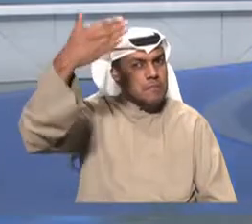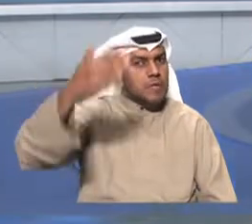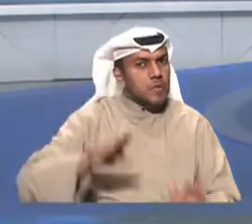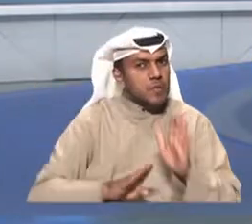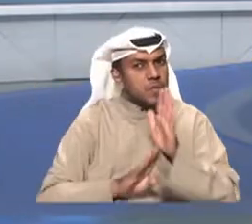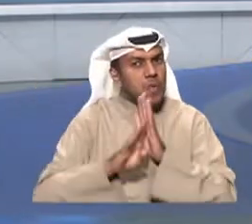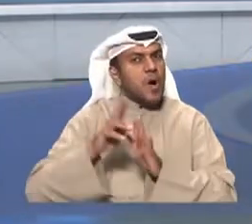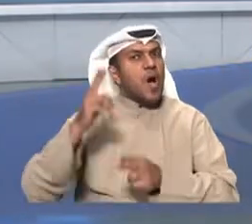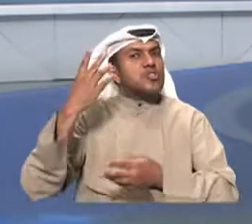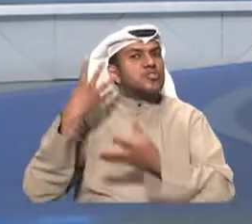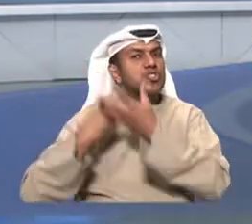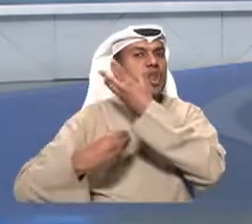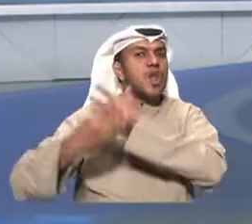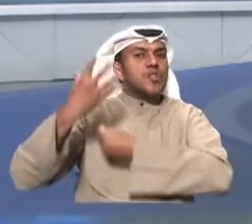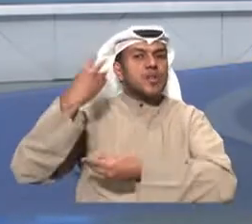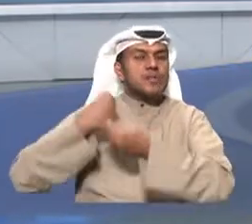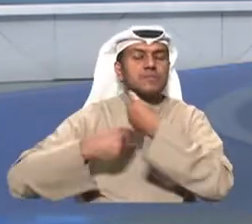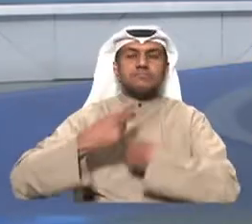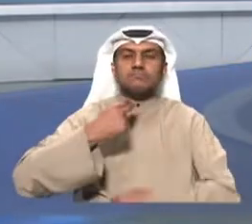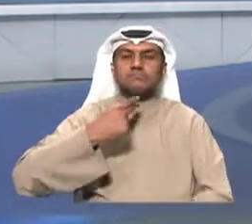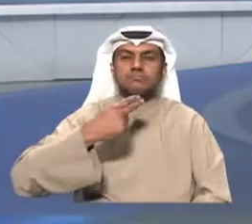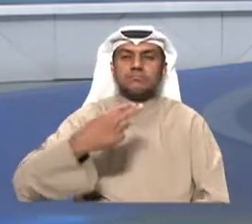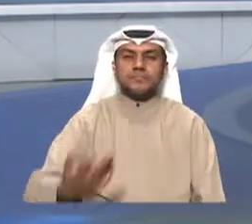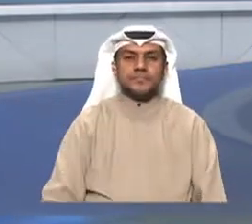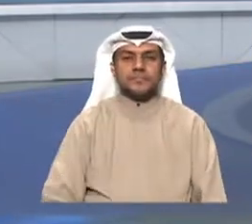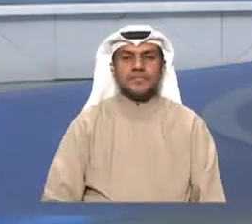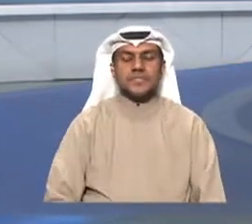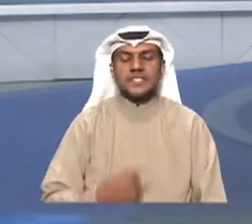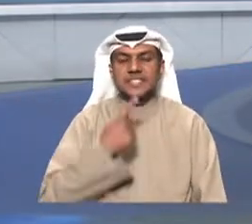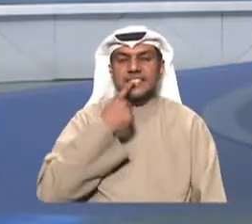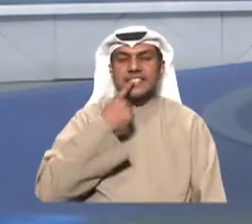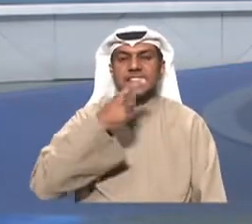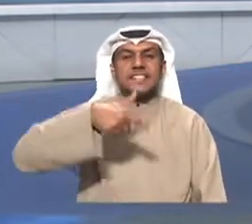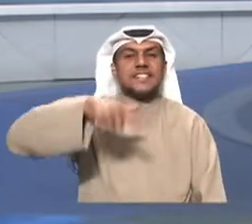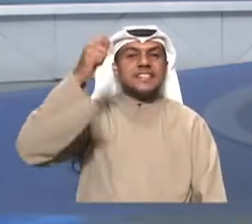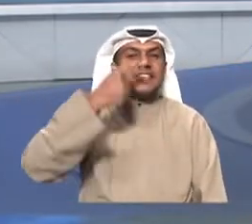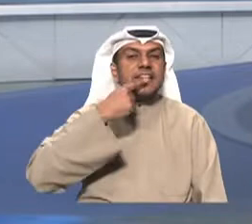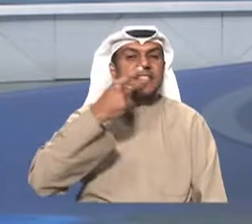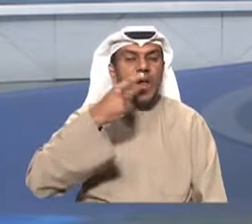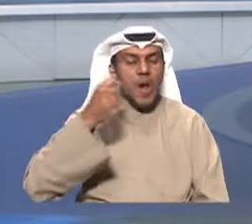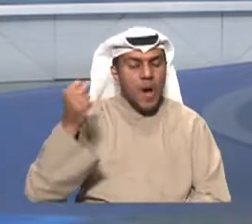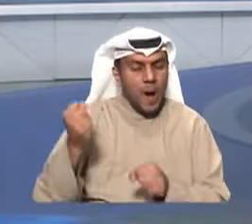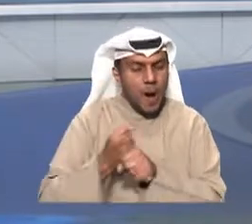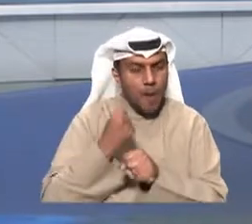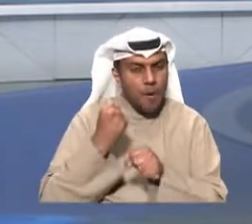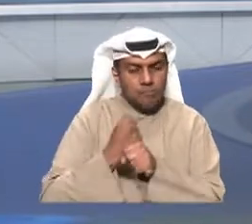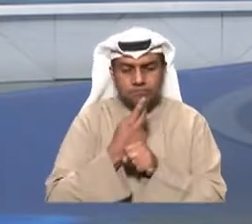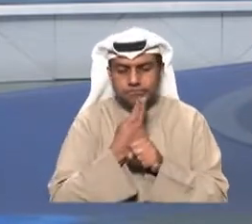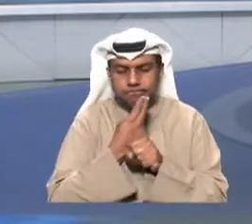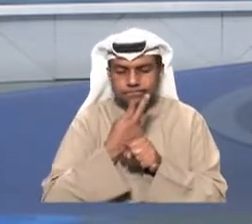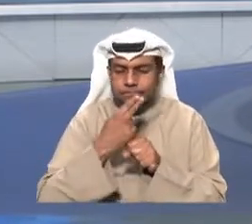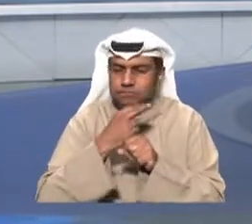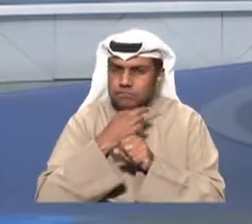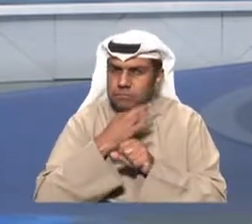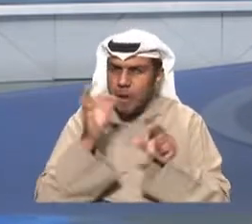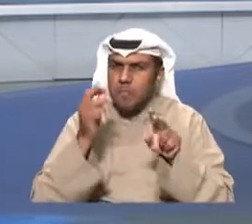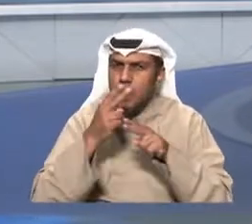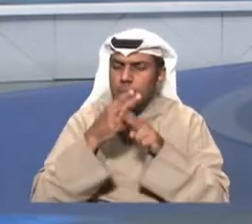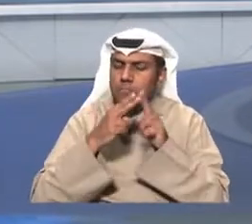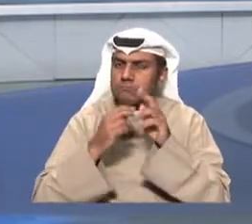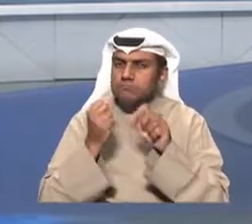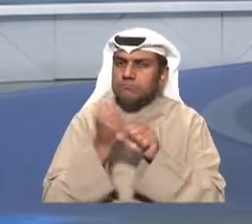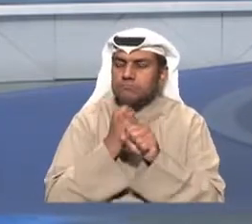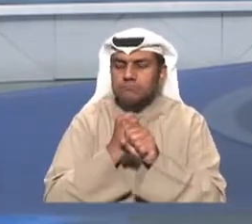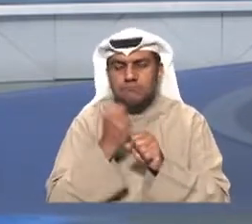المتعاقبة. فيما تبلورت عبر السنوات الستين معالم النهج الديمقراطي في إدارة شؤون البلاد المحلية،